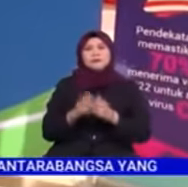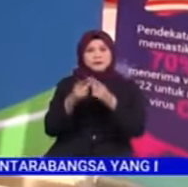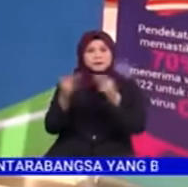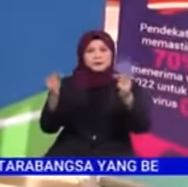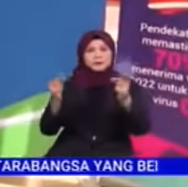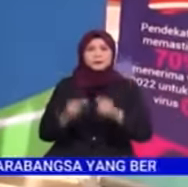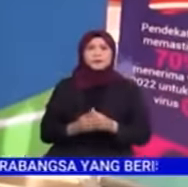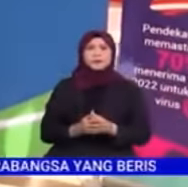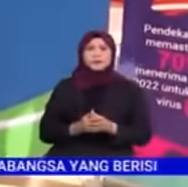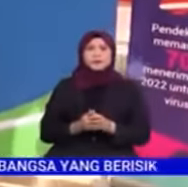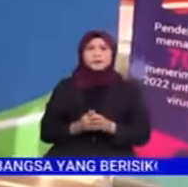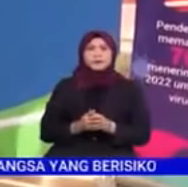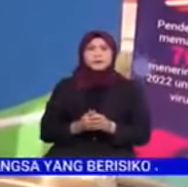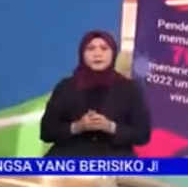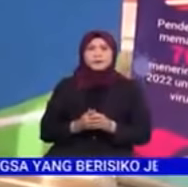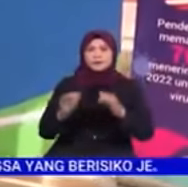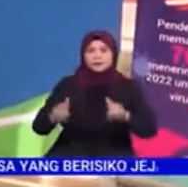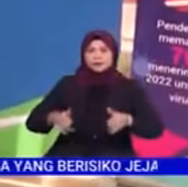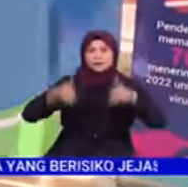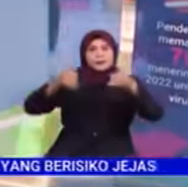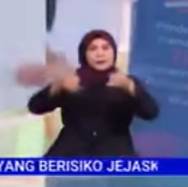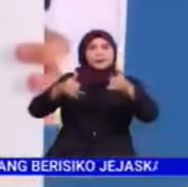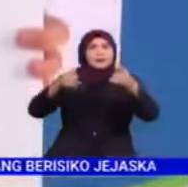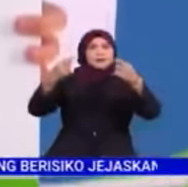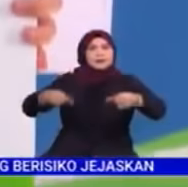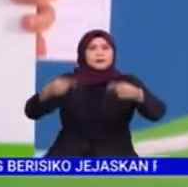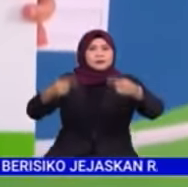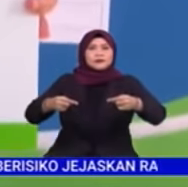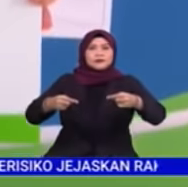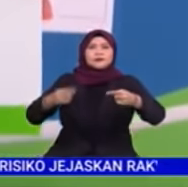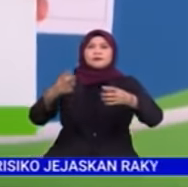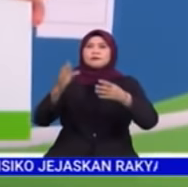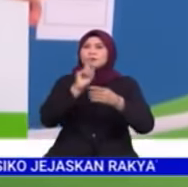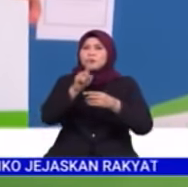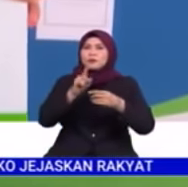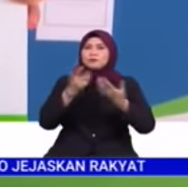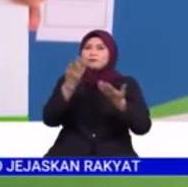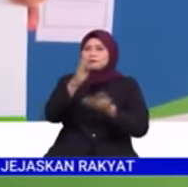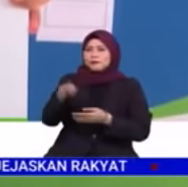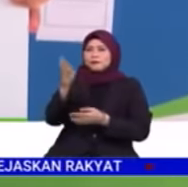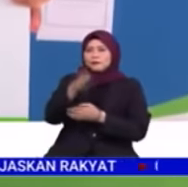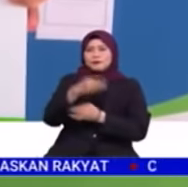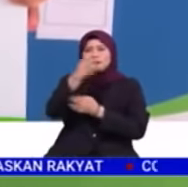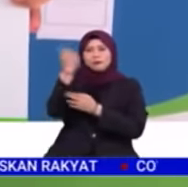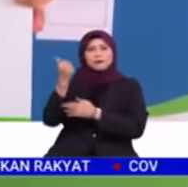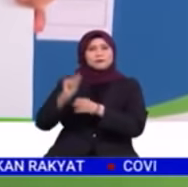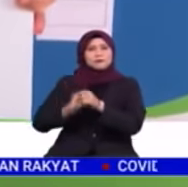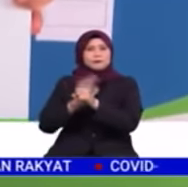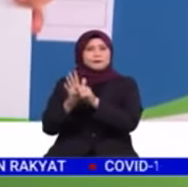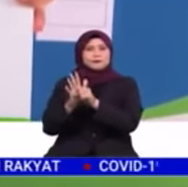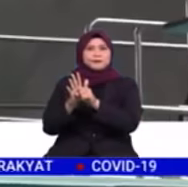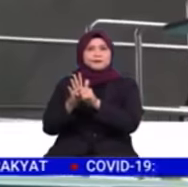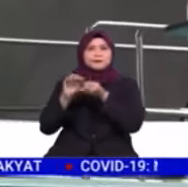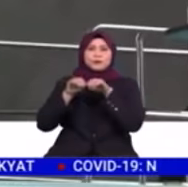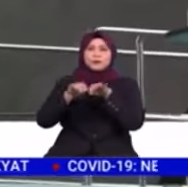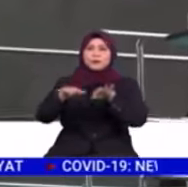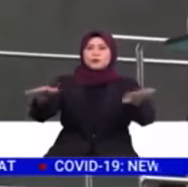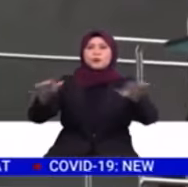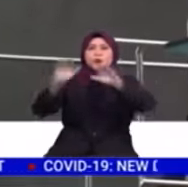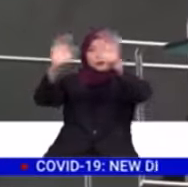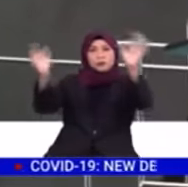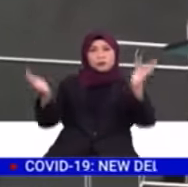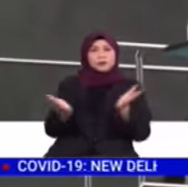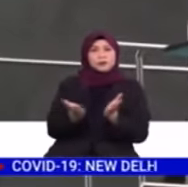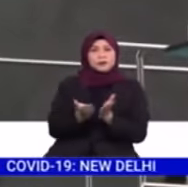Hai kejohanan Piala Dunia tersebut sebelum ini hampir dibatalkan berikutnya 2-bakauheni Islam jelas yang melanda seluruh dunia